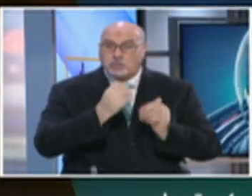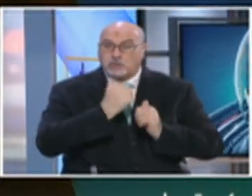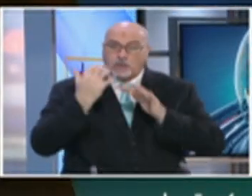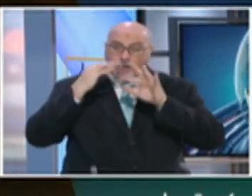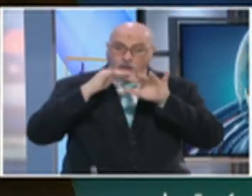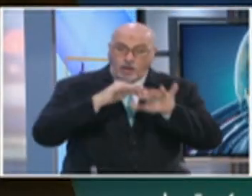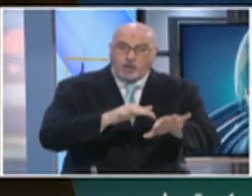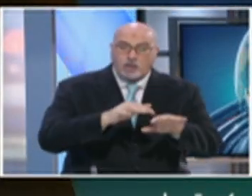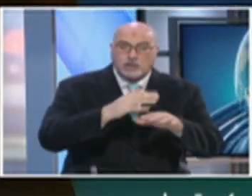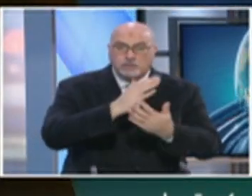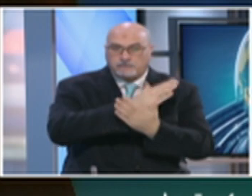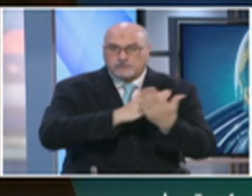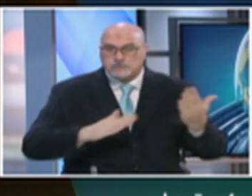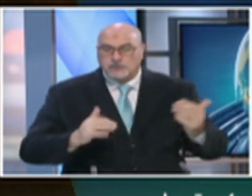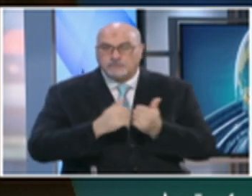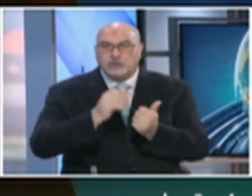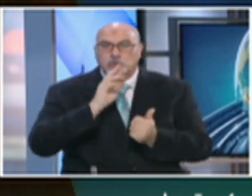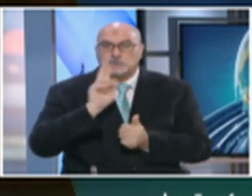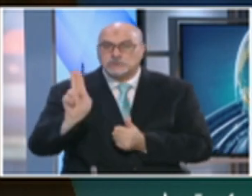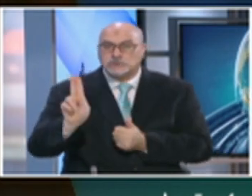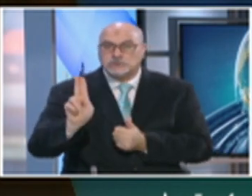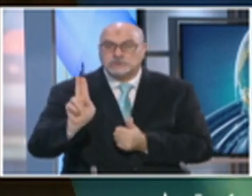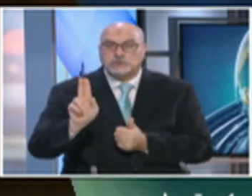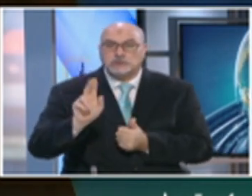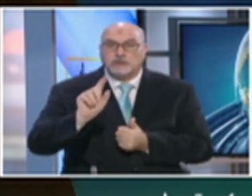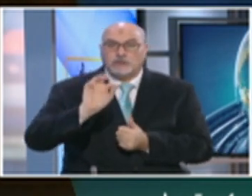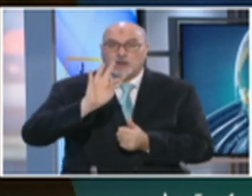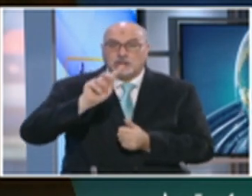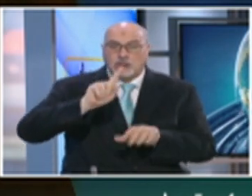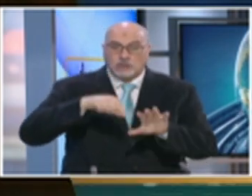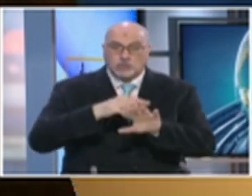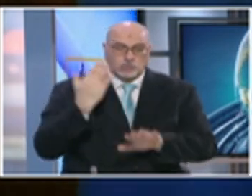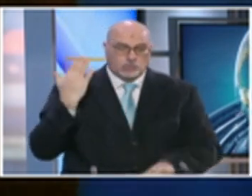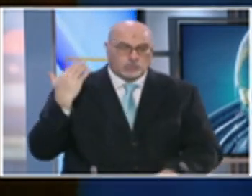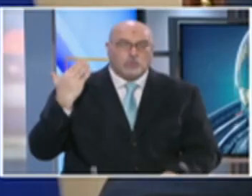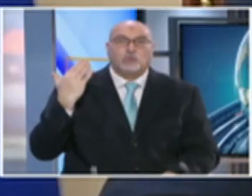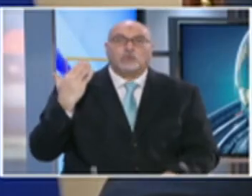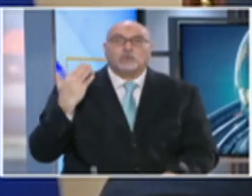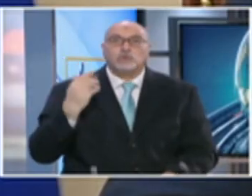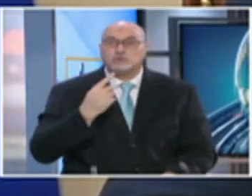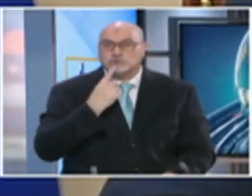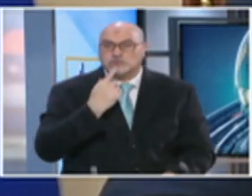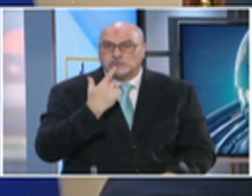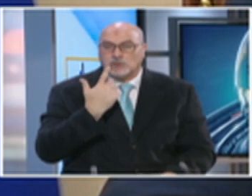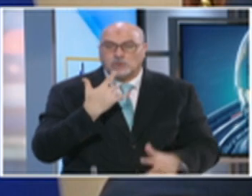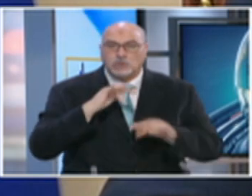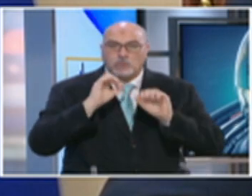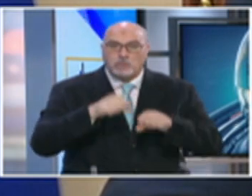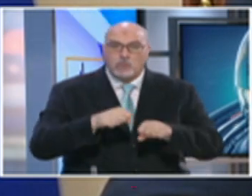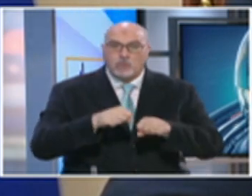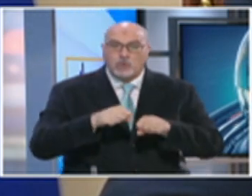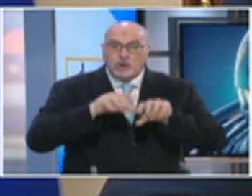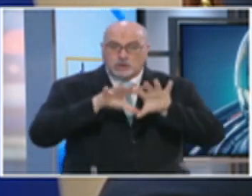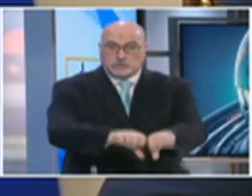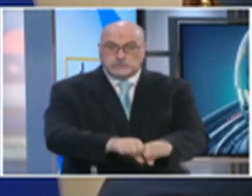العسكرية على طول الحدود مع أوكرانيا خلال 24 ساعة الأخيرة، ما يجعلها قادرة على التحرك